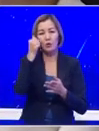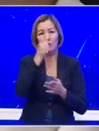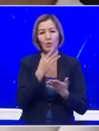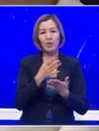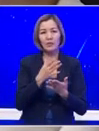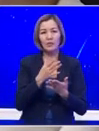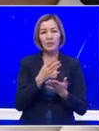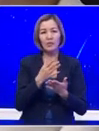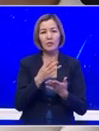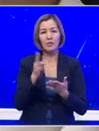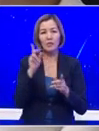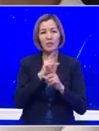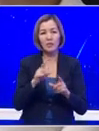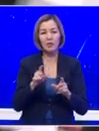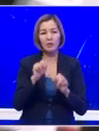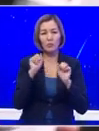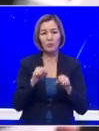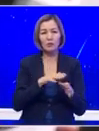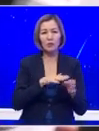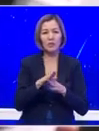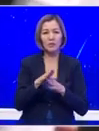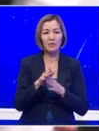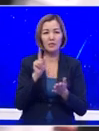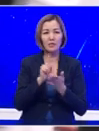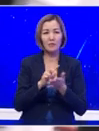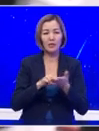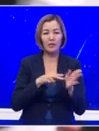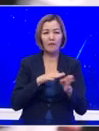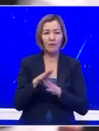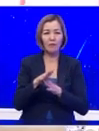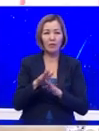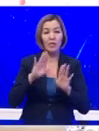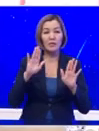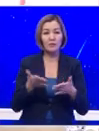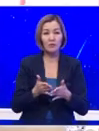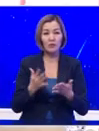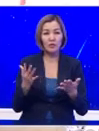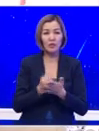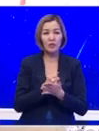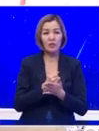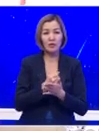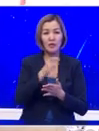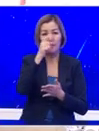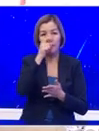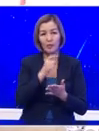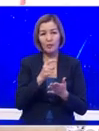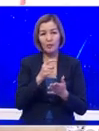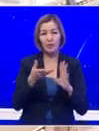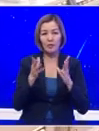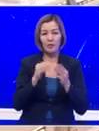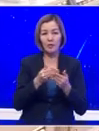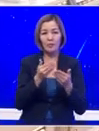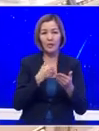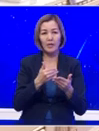это время директор школы сможет реализовать поставленные перед ним задачи. В случае достижения положительных результатов в работе перед